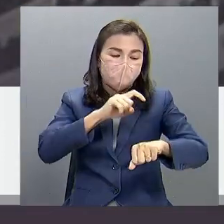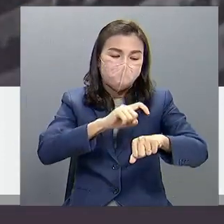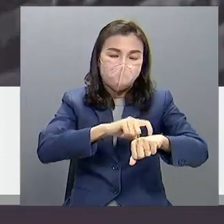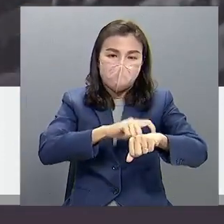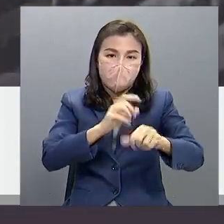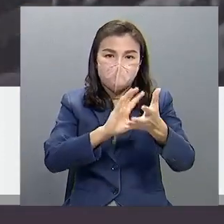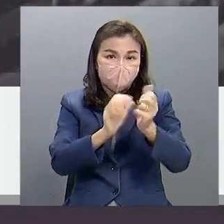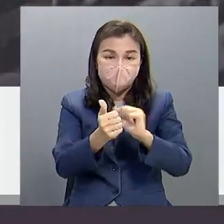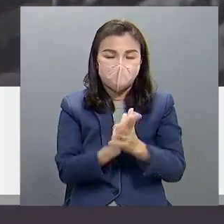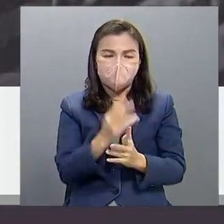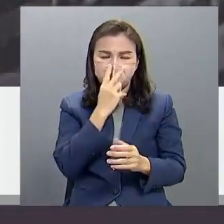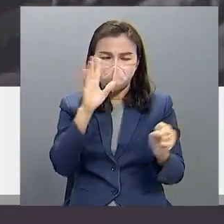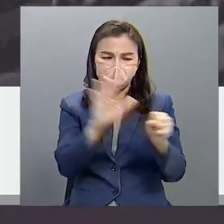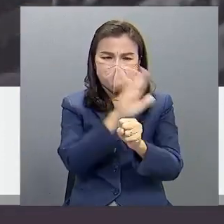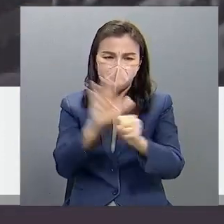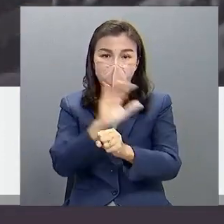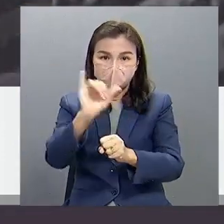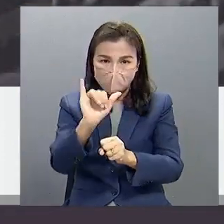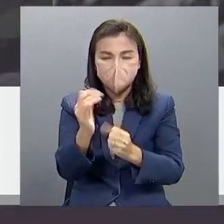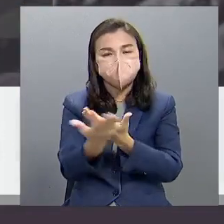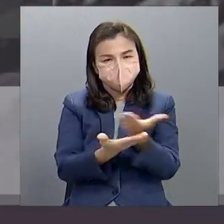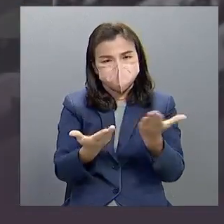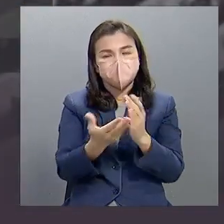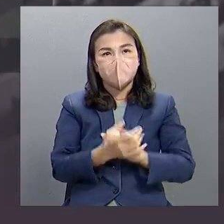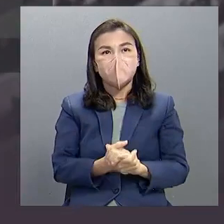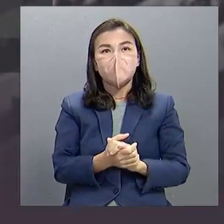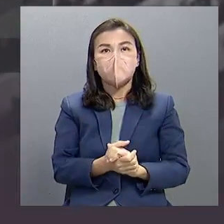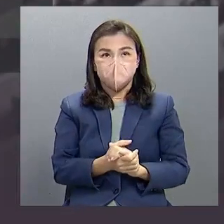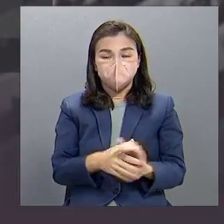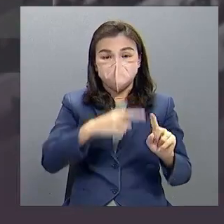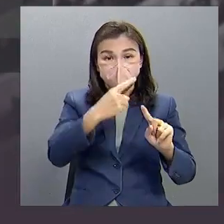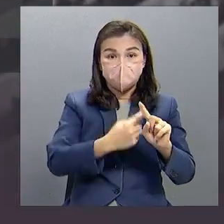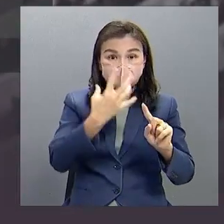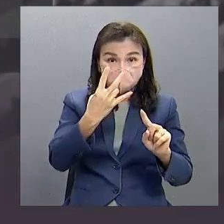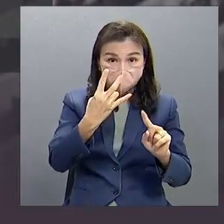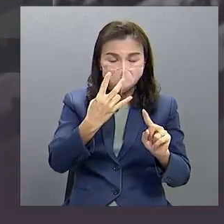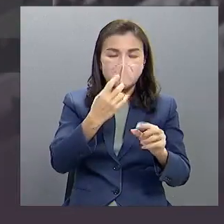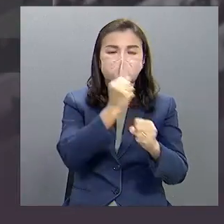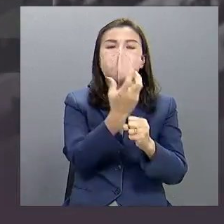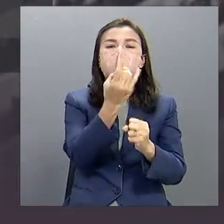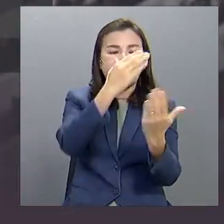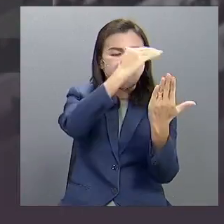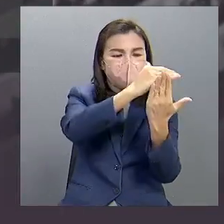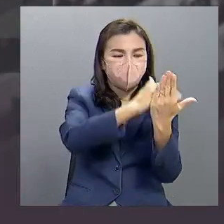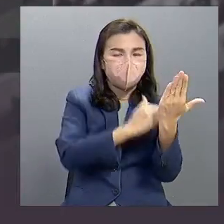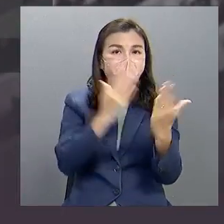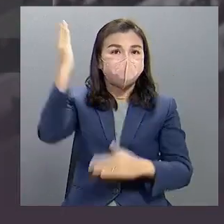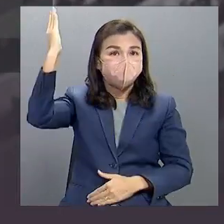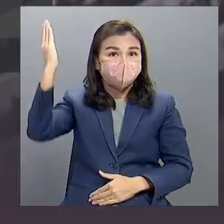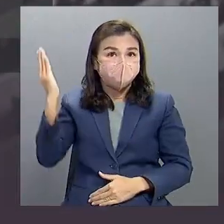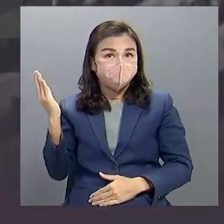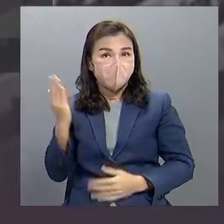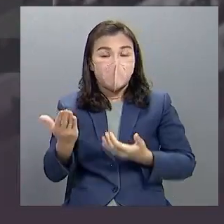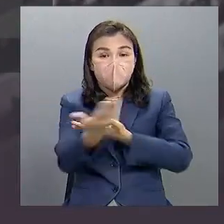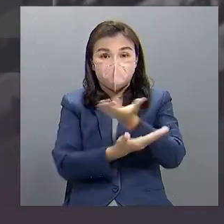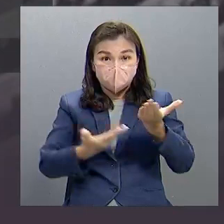เท่าที่ควรจะเป็นค่ะส่วนปฏิทินการเมืองในเดือนกรกฎาคมนี้นะคะมีวาระสำคัญ2เรื่องคือการพิจารณาร่างกฎหมายลูกว่